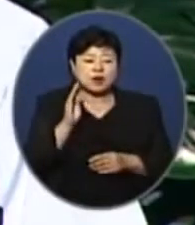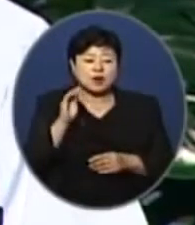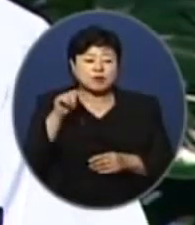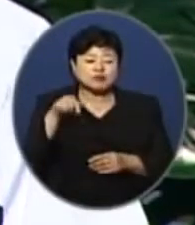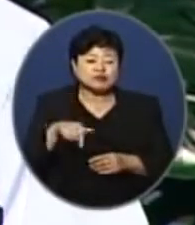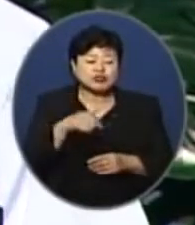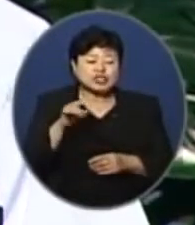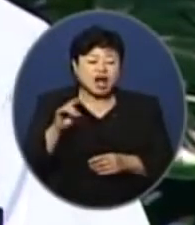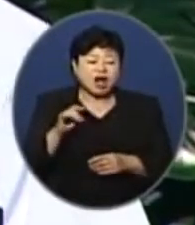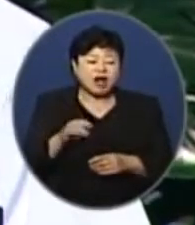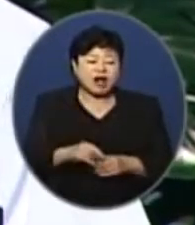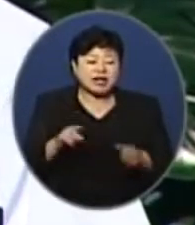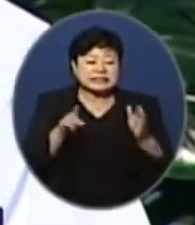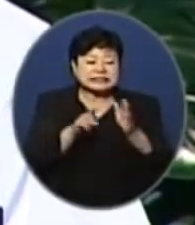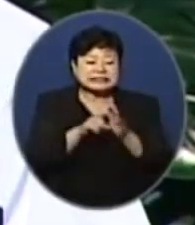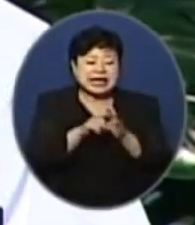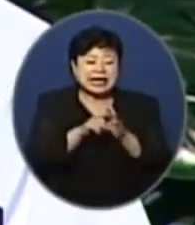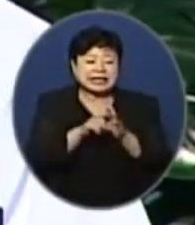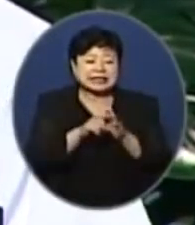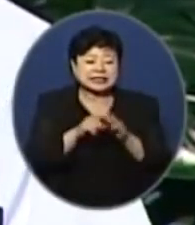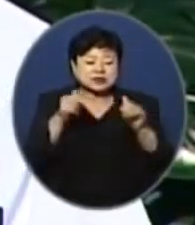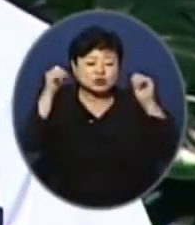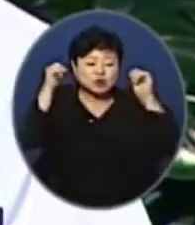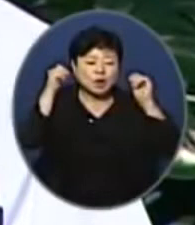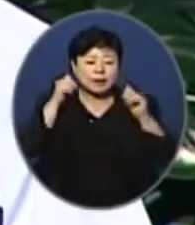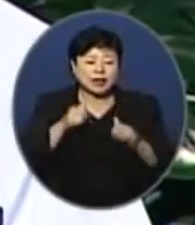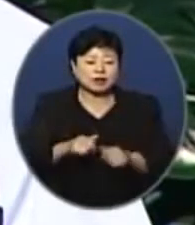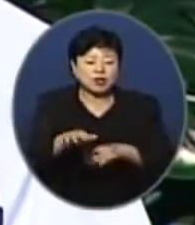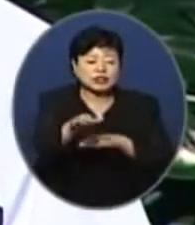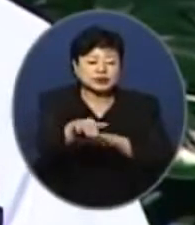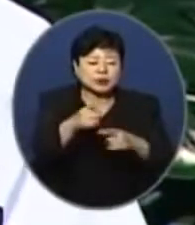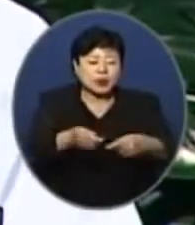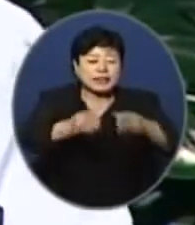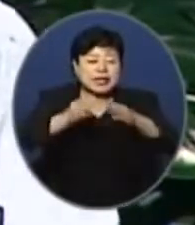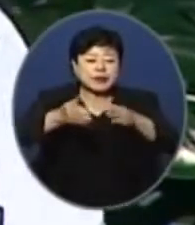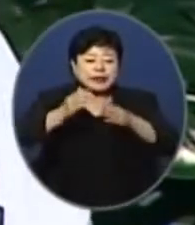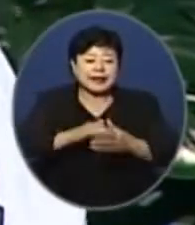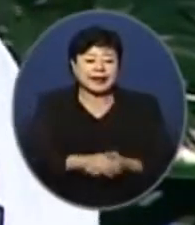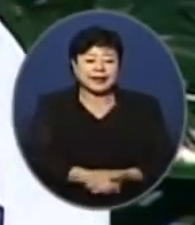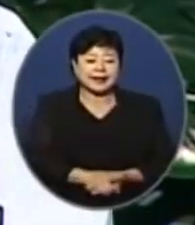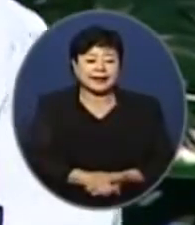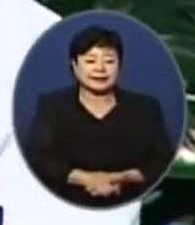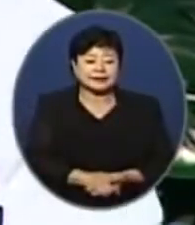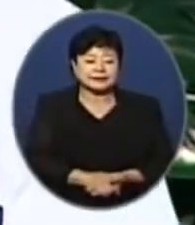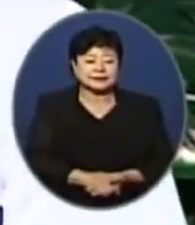가서 복음을 전하며 가는 곳마다 교회를 세우기를 힘썼는데